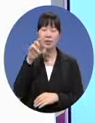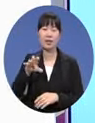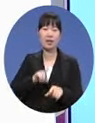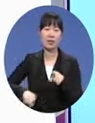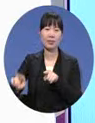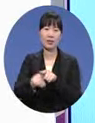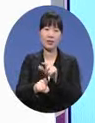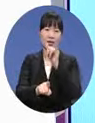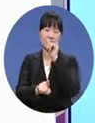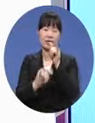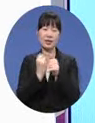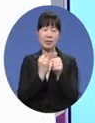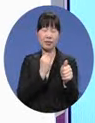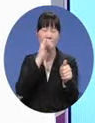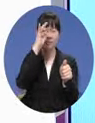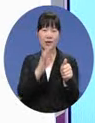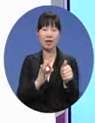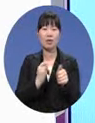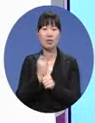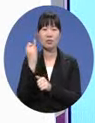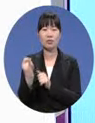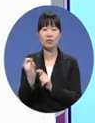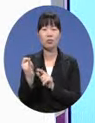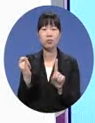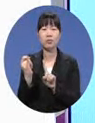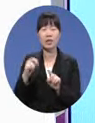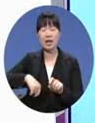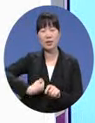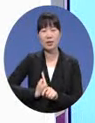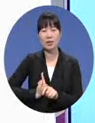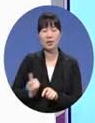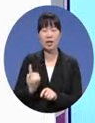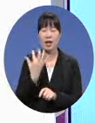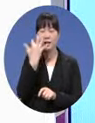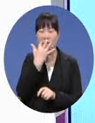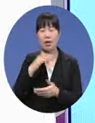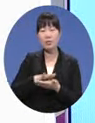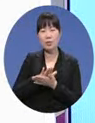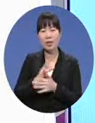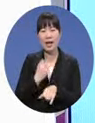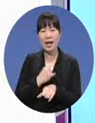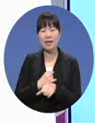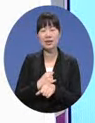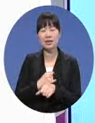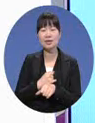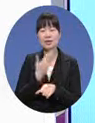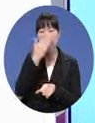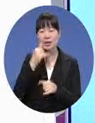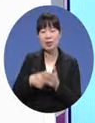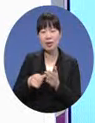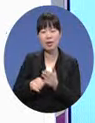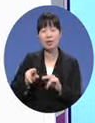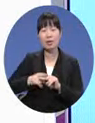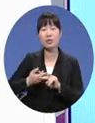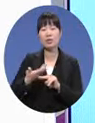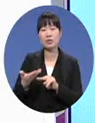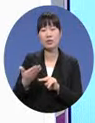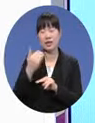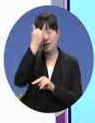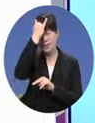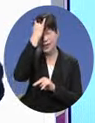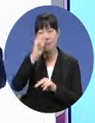나가는 저기 남편들은 부인의 어떤 그 자기 혼자 성적 놀이, 성기구 이런 것들을 다 선물하는 게